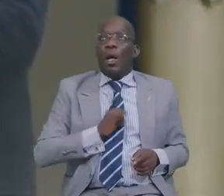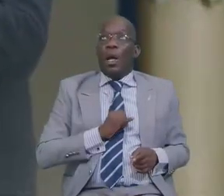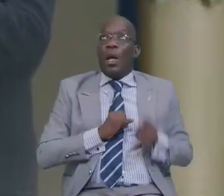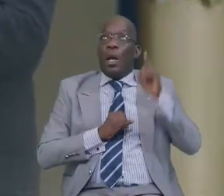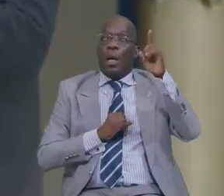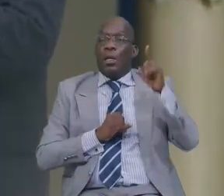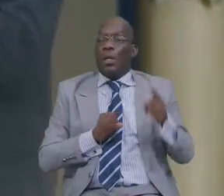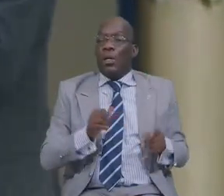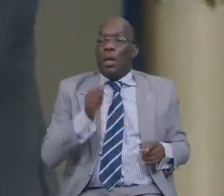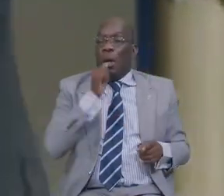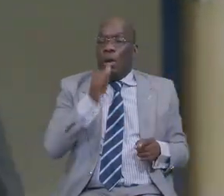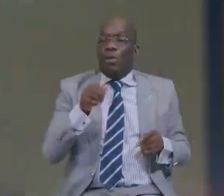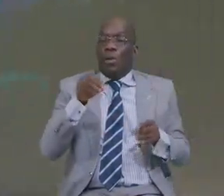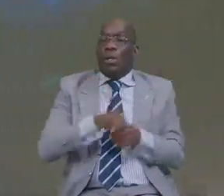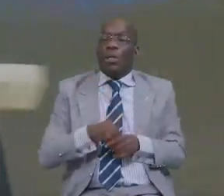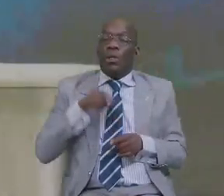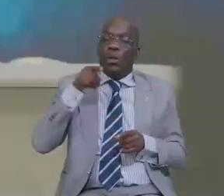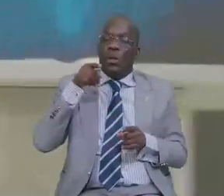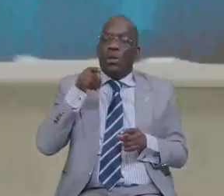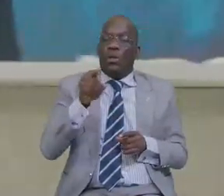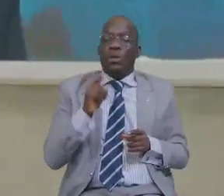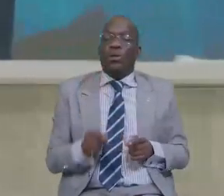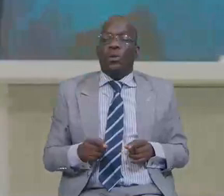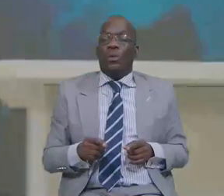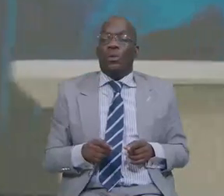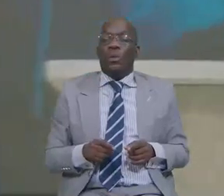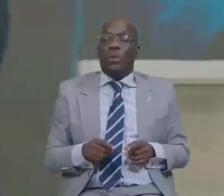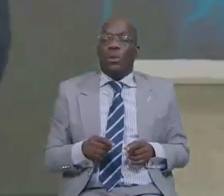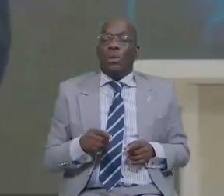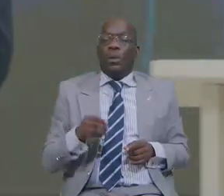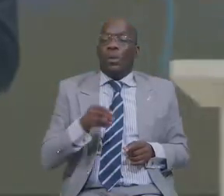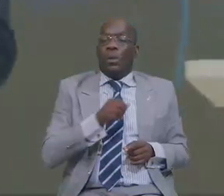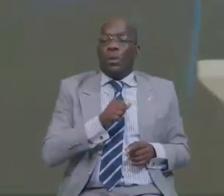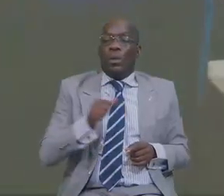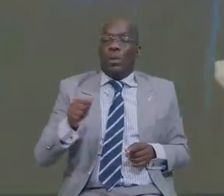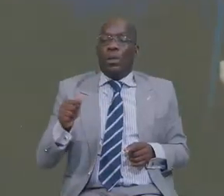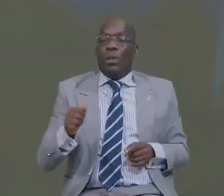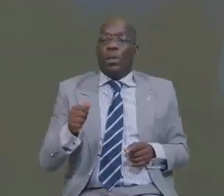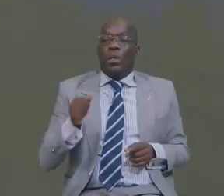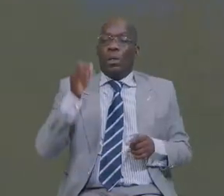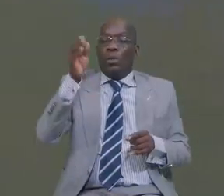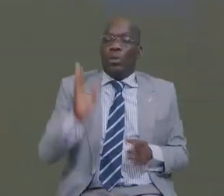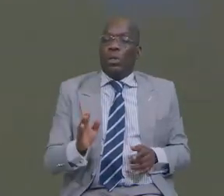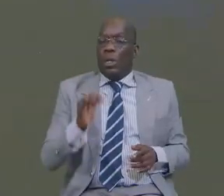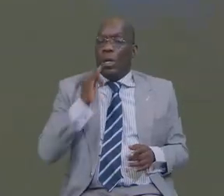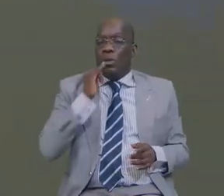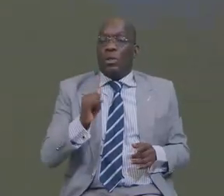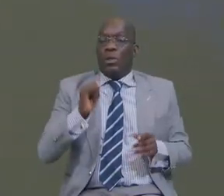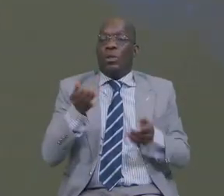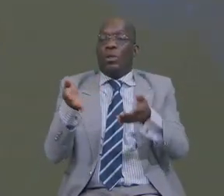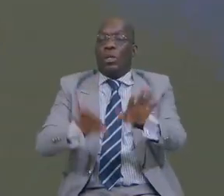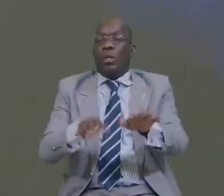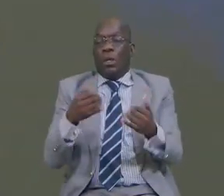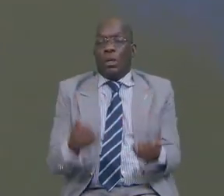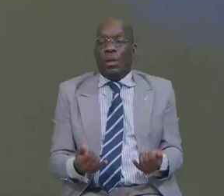Et que je suis en vous. Un ministre est allé à la gloire, il est dit allé à la